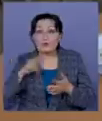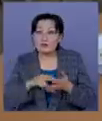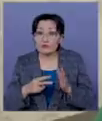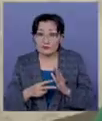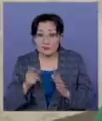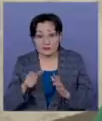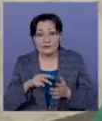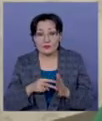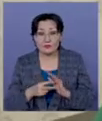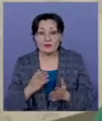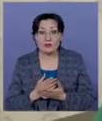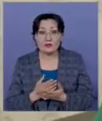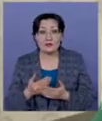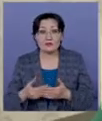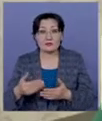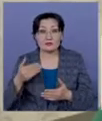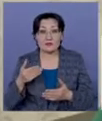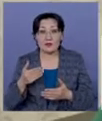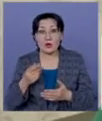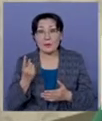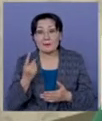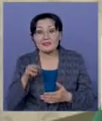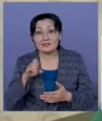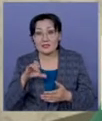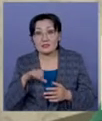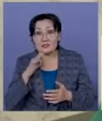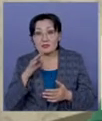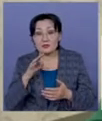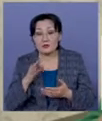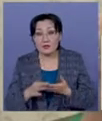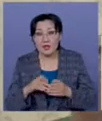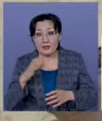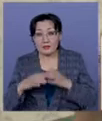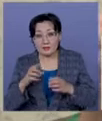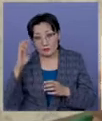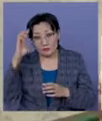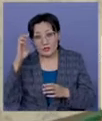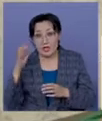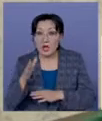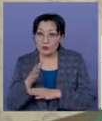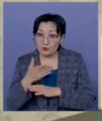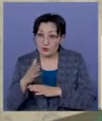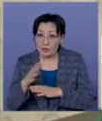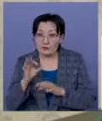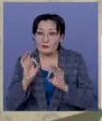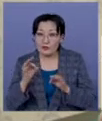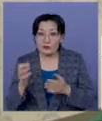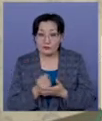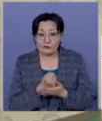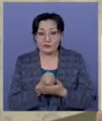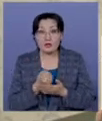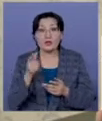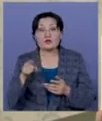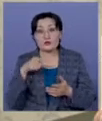қойған. Жақында ғана енді бір тест тапсырды. Әлем мемлекеттерінің туларын дұрыс табу.